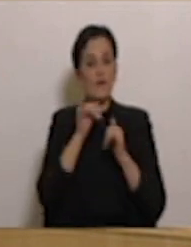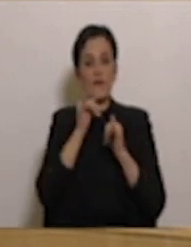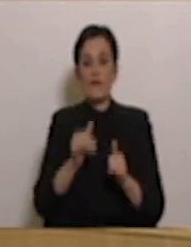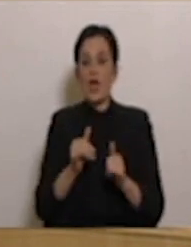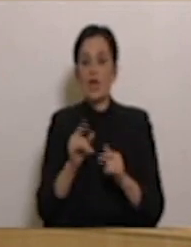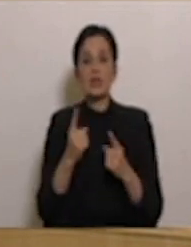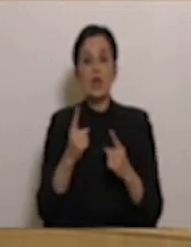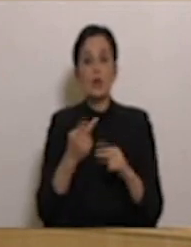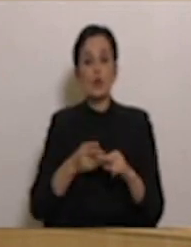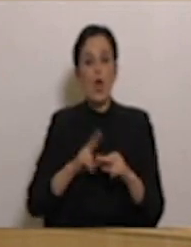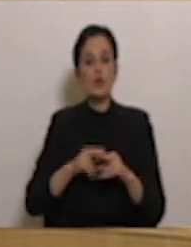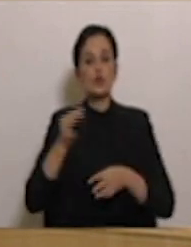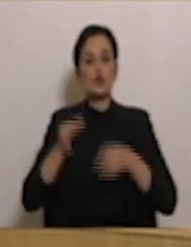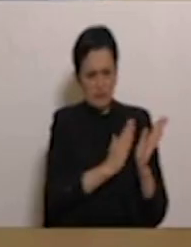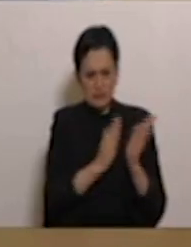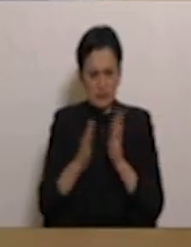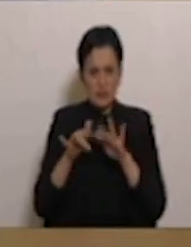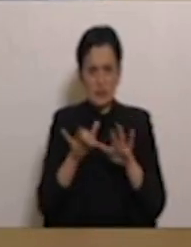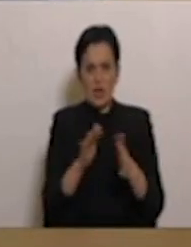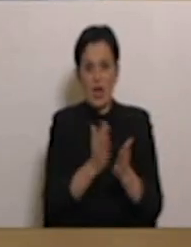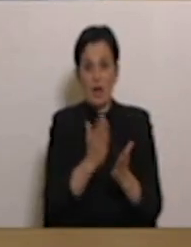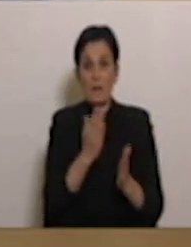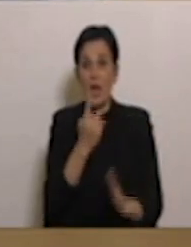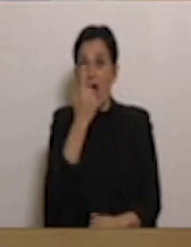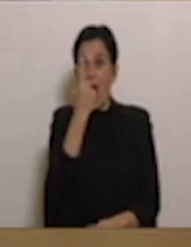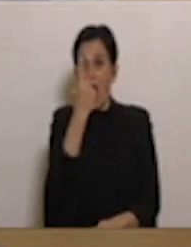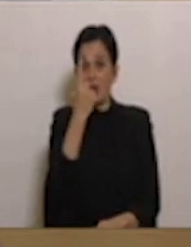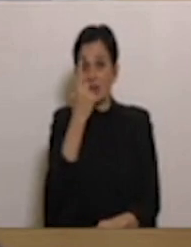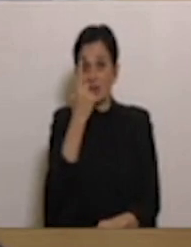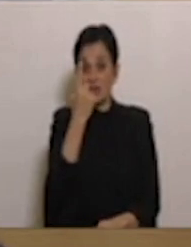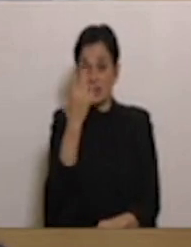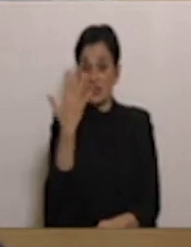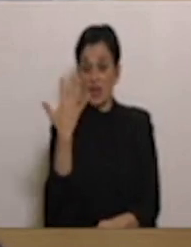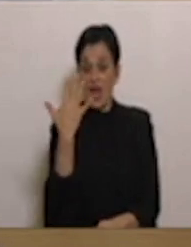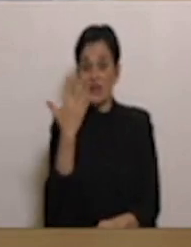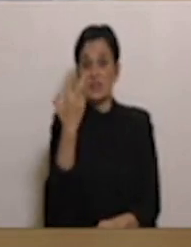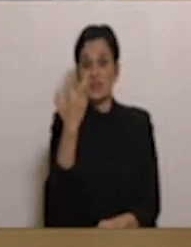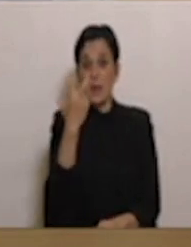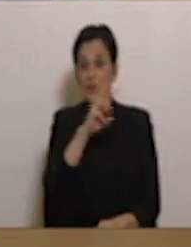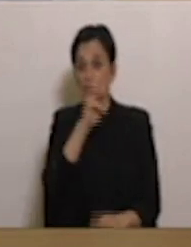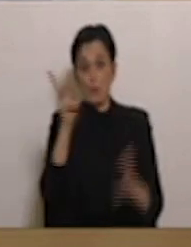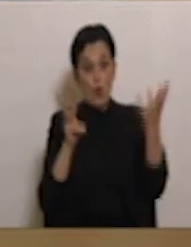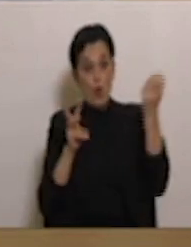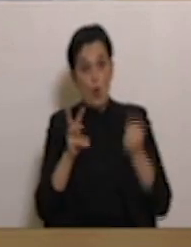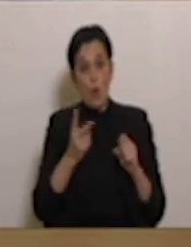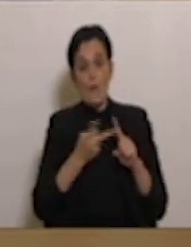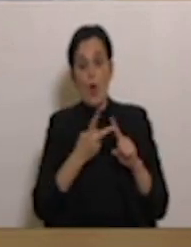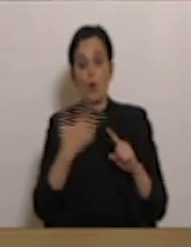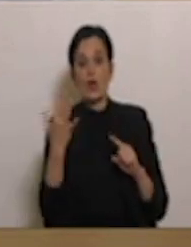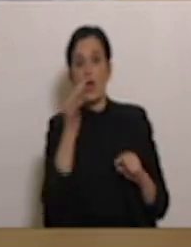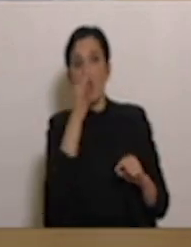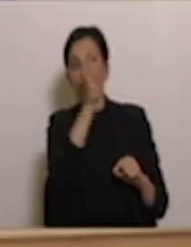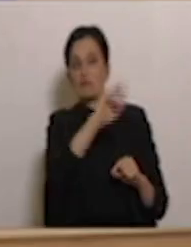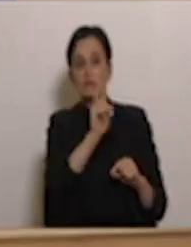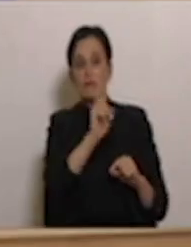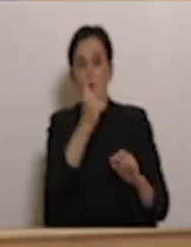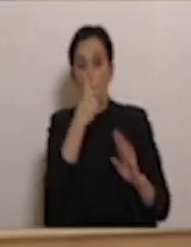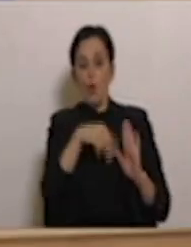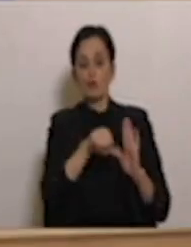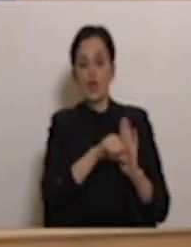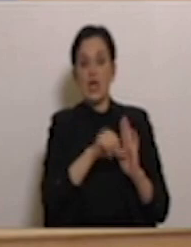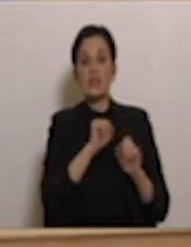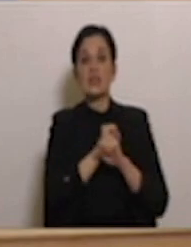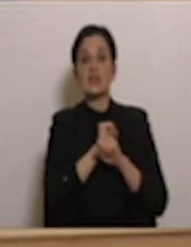იმიტომ რომ ეს მოსამართლეები არიან ასარჩევები. ერთი ხელი 300 მილიონი გამოართო და მეორე ხელი თუთხარო არა ვერ გადავდებ 26 მაისს